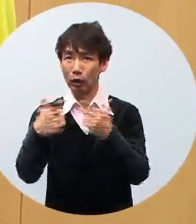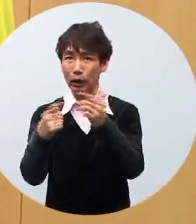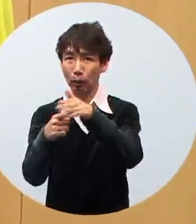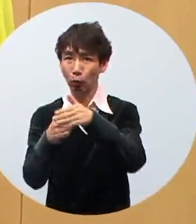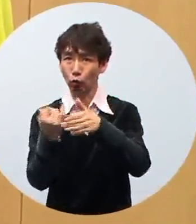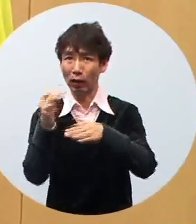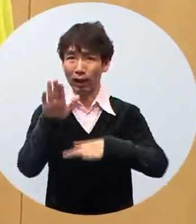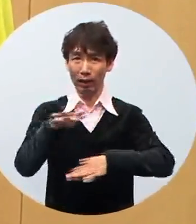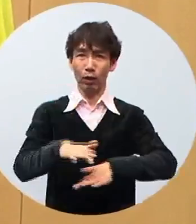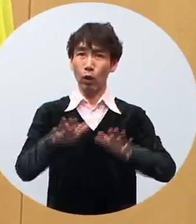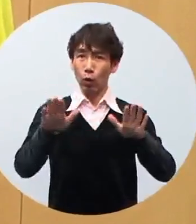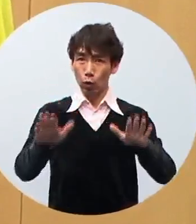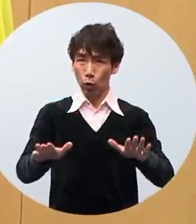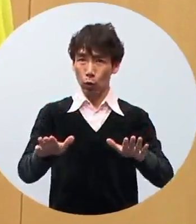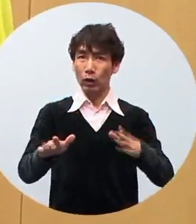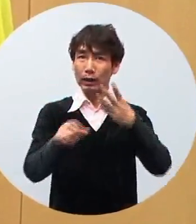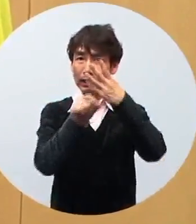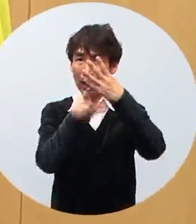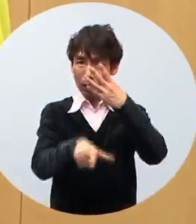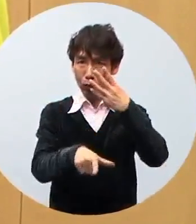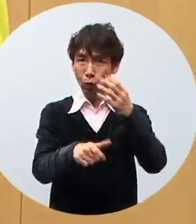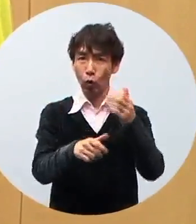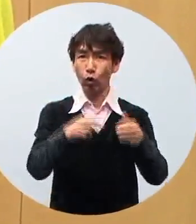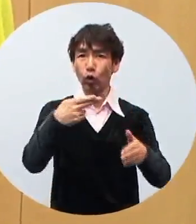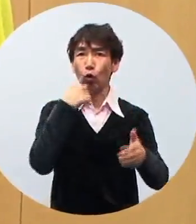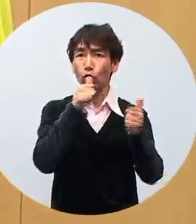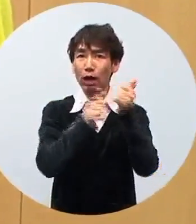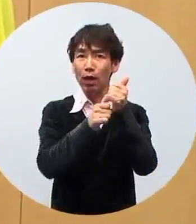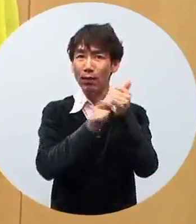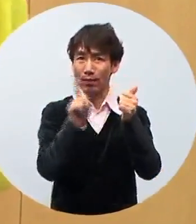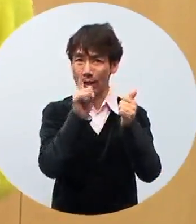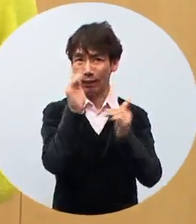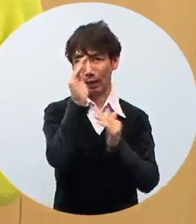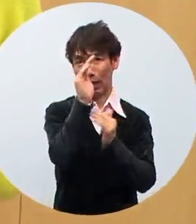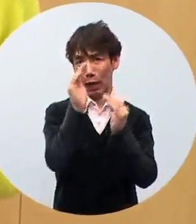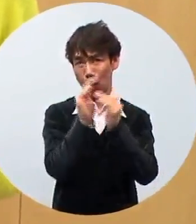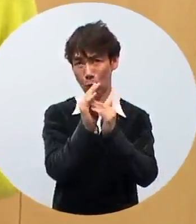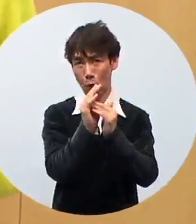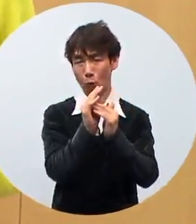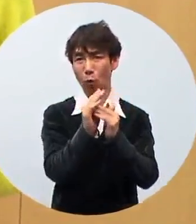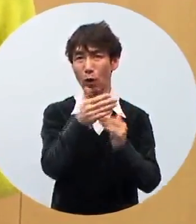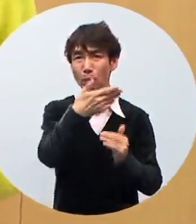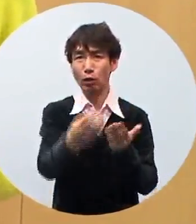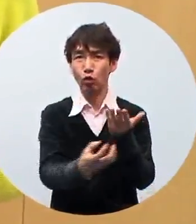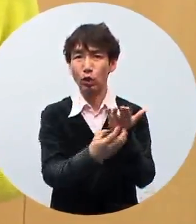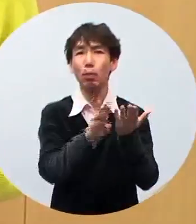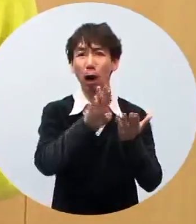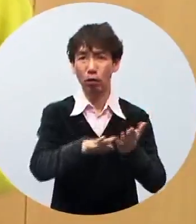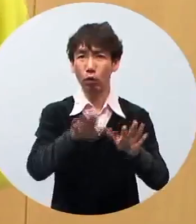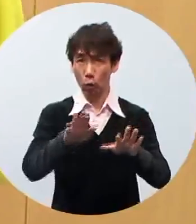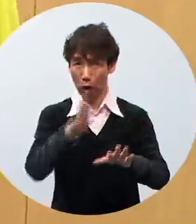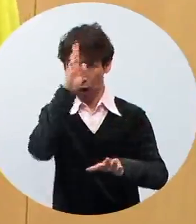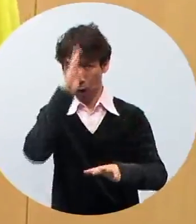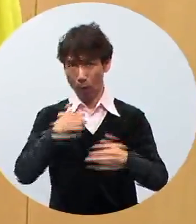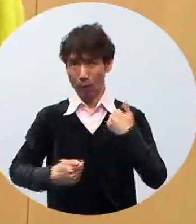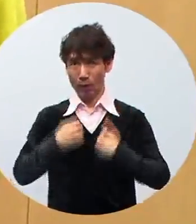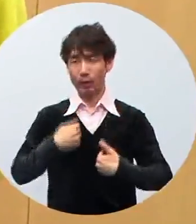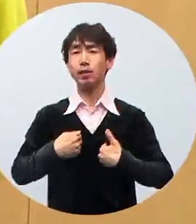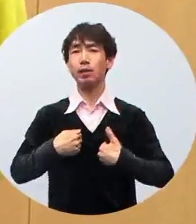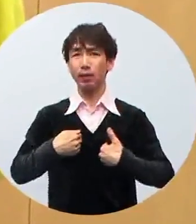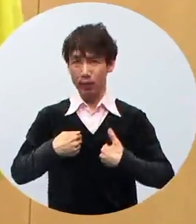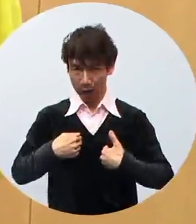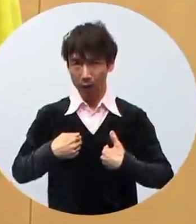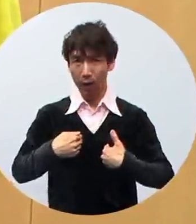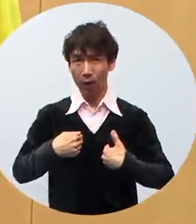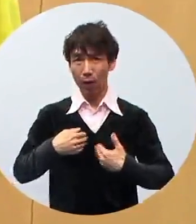です。 今月の食材はタケノコです。タケノコは水にもあるんですが、今回はワイワイチで採れた採れたての味を楽しん